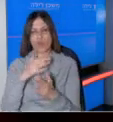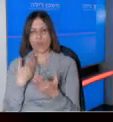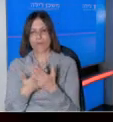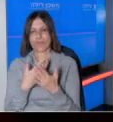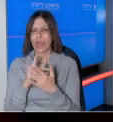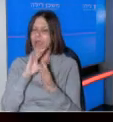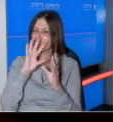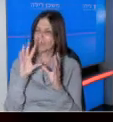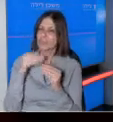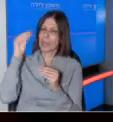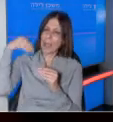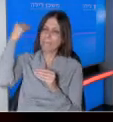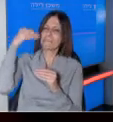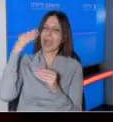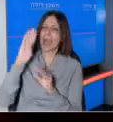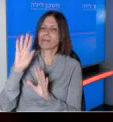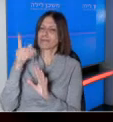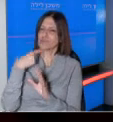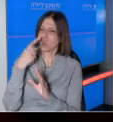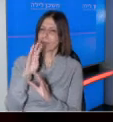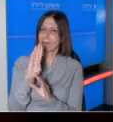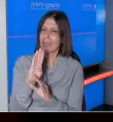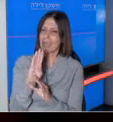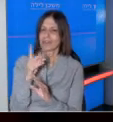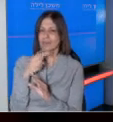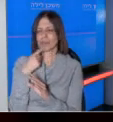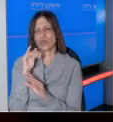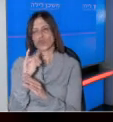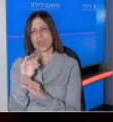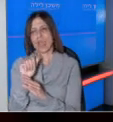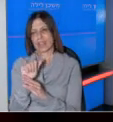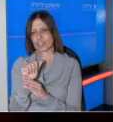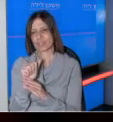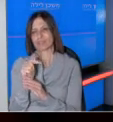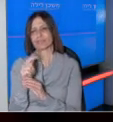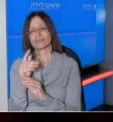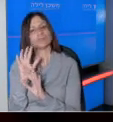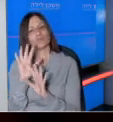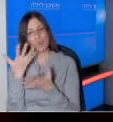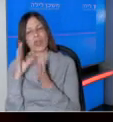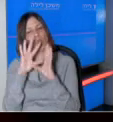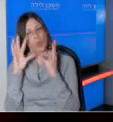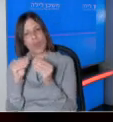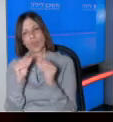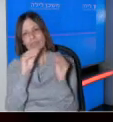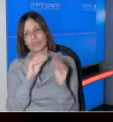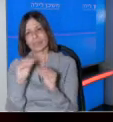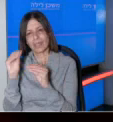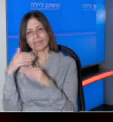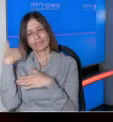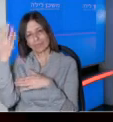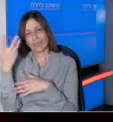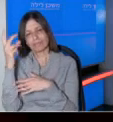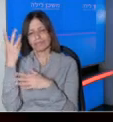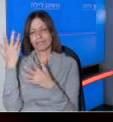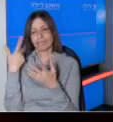נכון. זה מה שהוא אומר לברקת, זה מה שהוא אומר ליולי אדלשטיין, בחייך. אני אומר, כנראה שכולנו נעבור לעולם שכולו טוב, אני אומר, וגם,